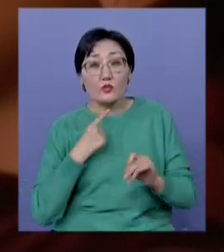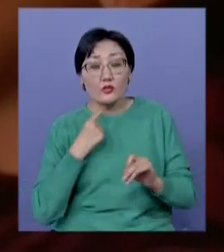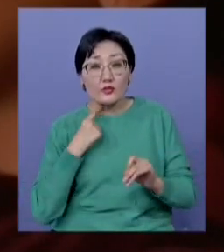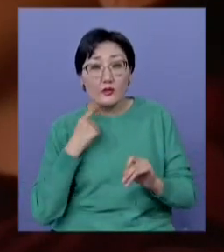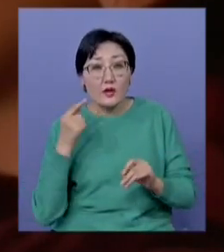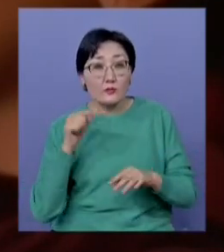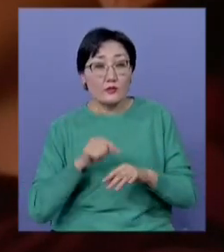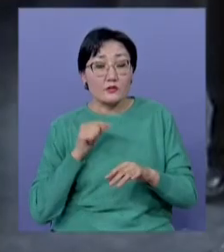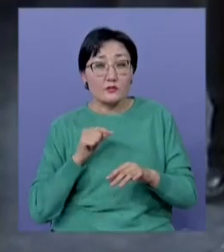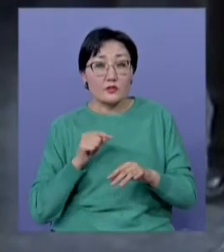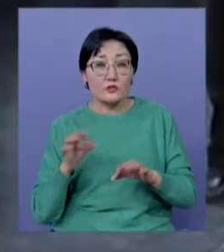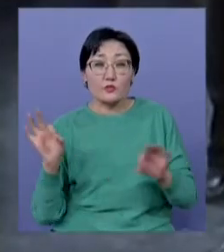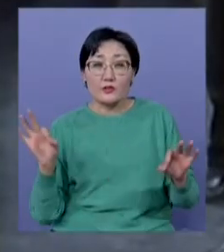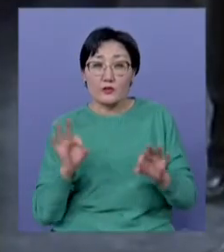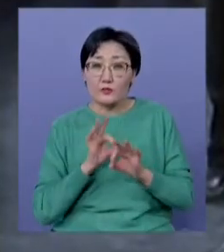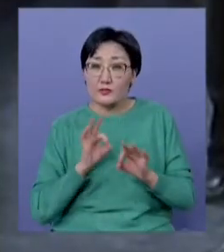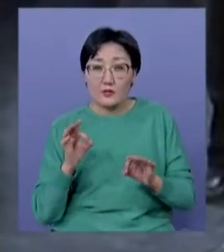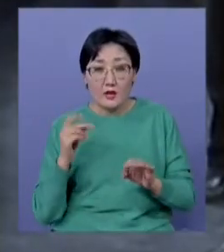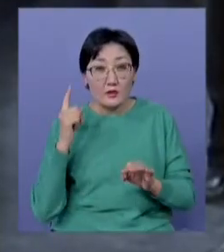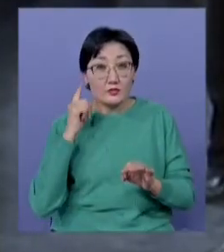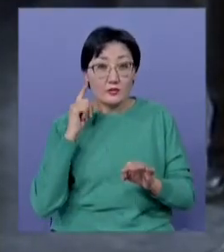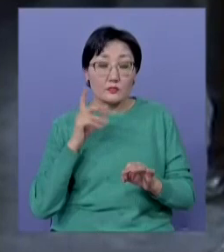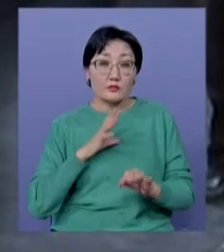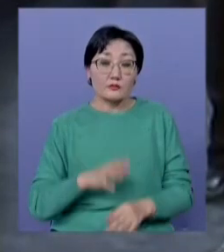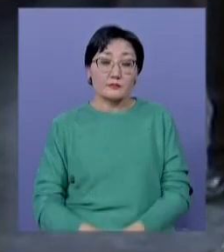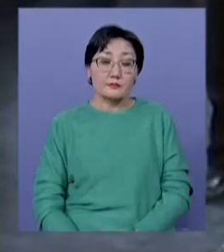баурап, күміс күмбірге шексіз дария сезімге бөледі.